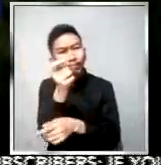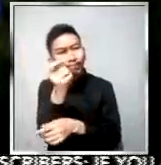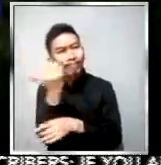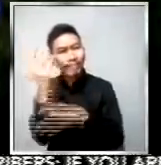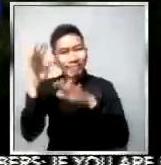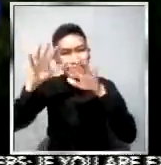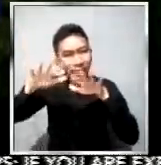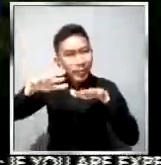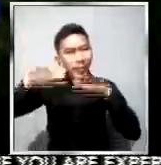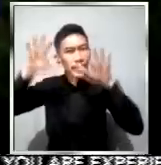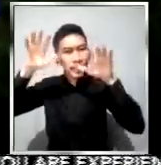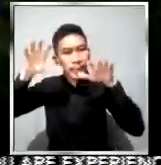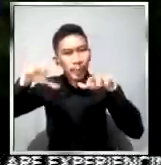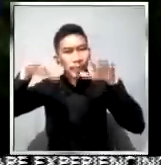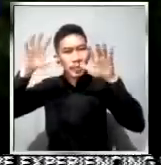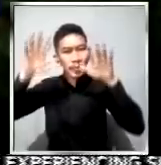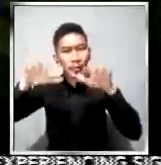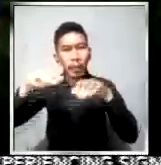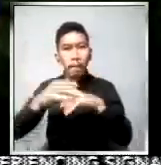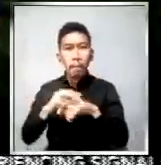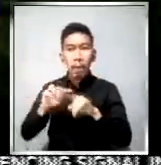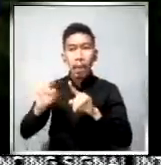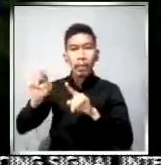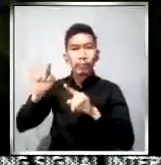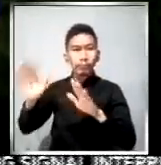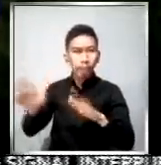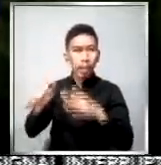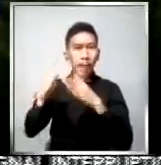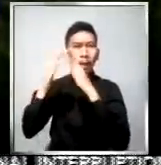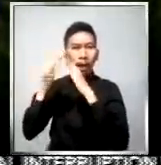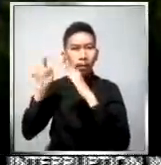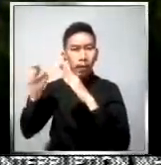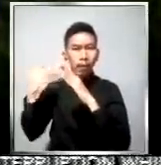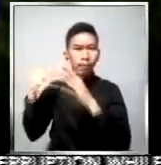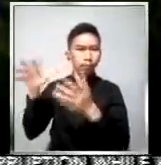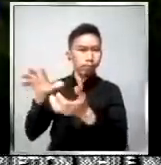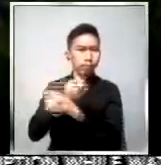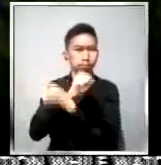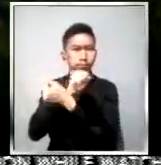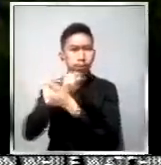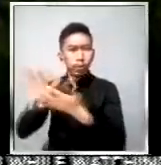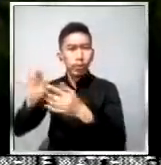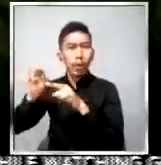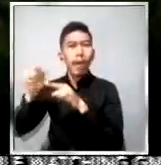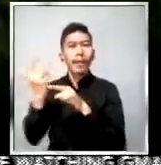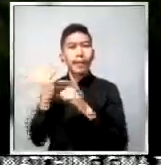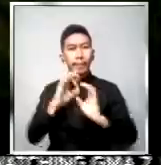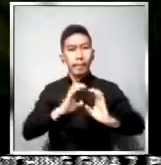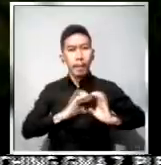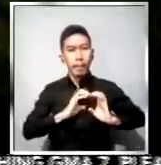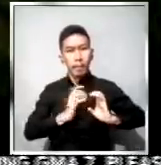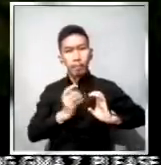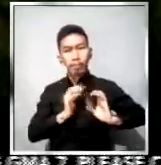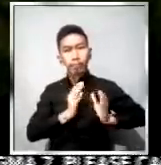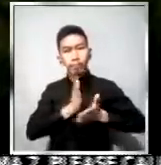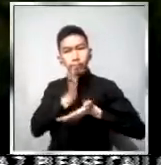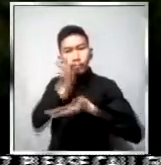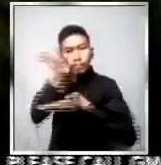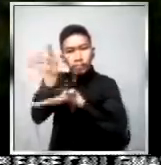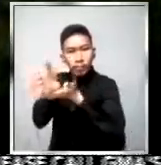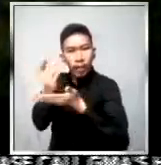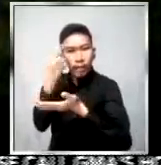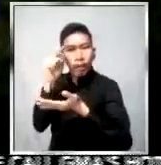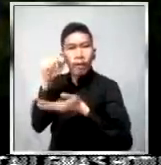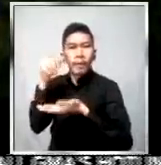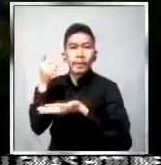sa Ginobatan, Albay na nasa lanta ng Bagyong Quinta, papunta na po ang GMA Kapuso Foundation para maghatid ng tulo. Yan ang latest